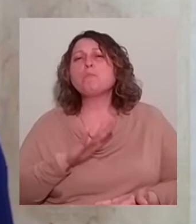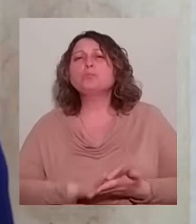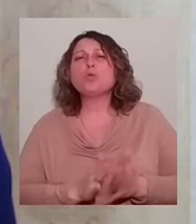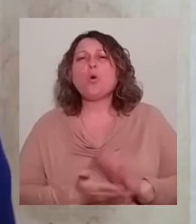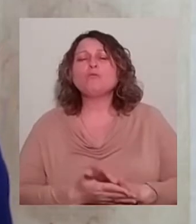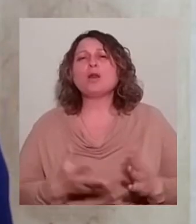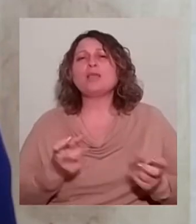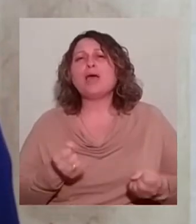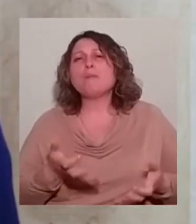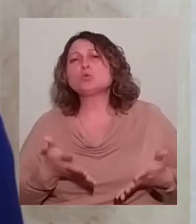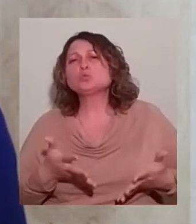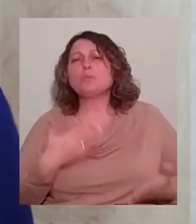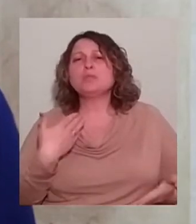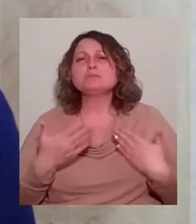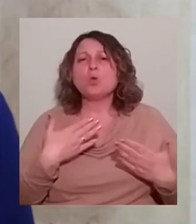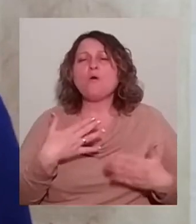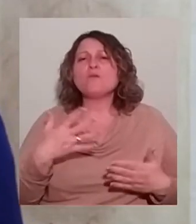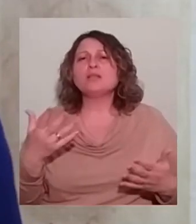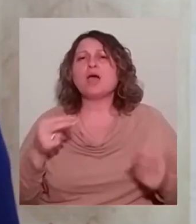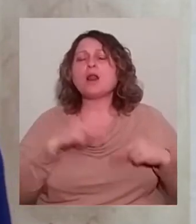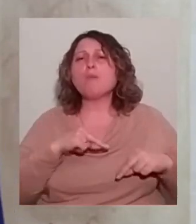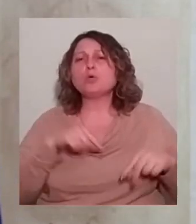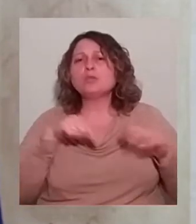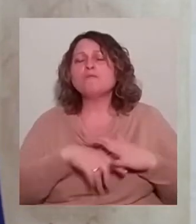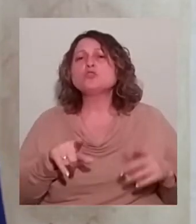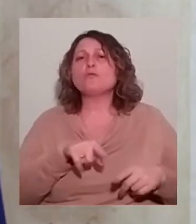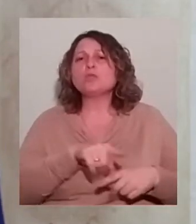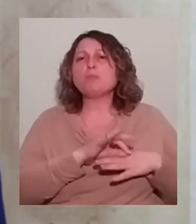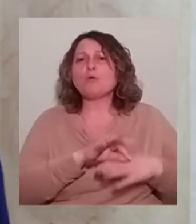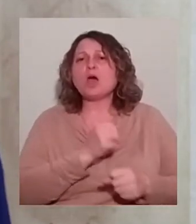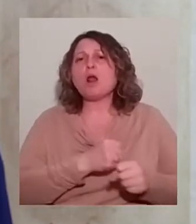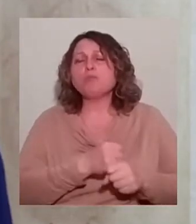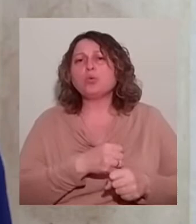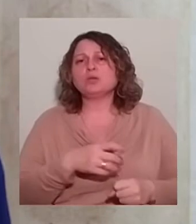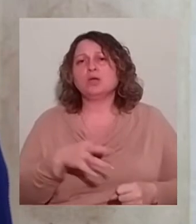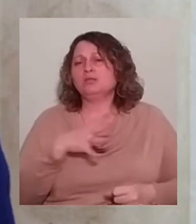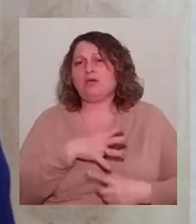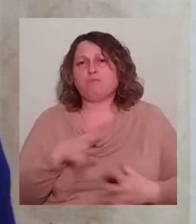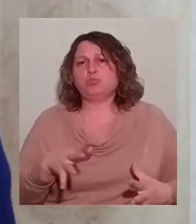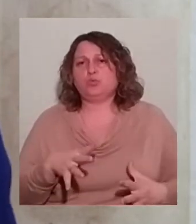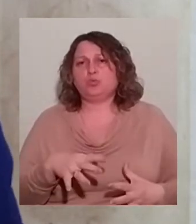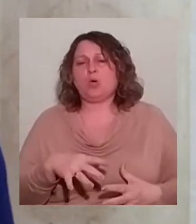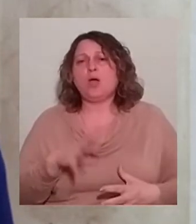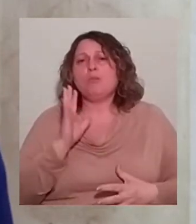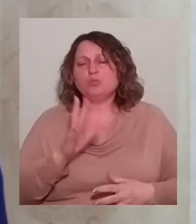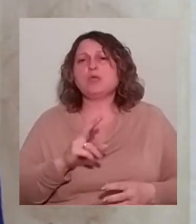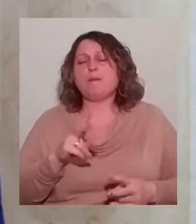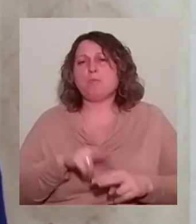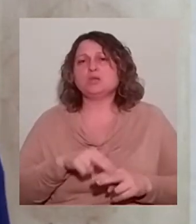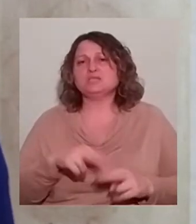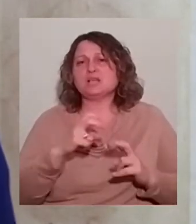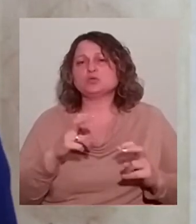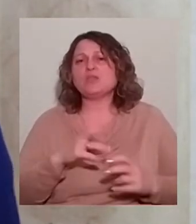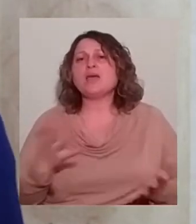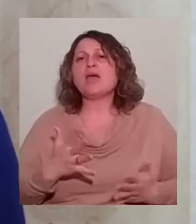в приватному порядку, робили якісь ремонтні роботи, але на теперішній час це буде все з'ясовувати поліція, на яких